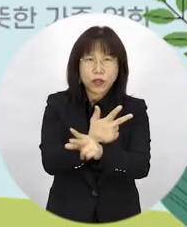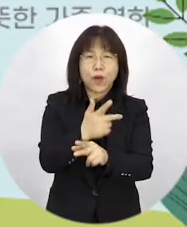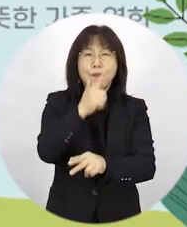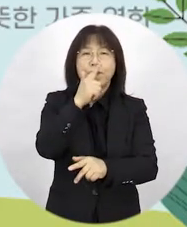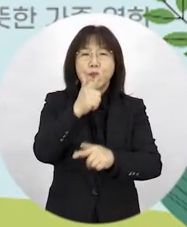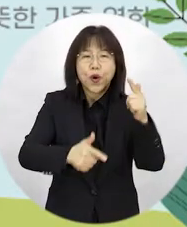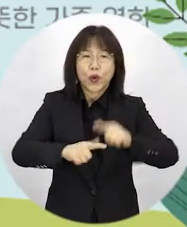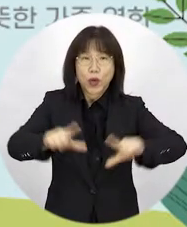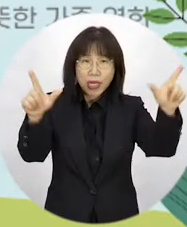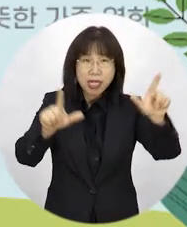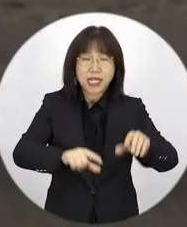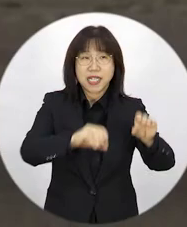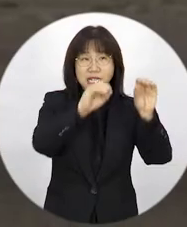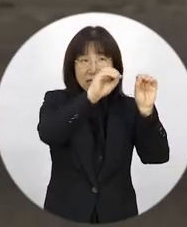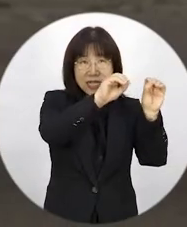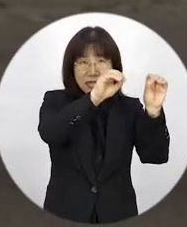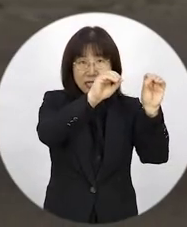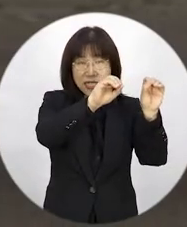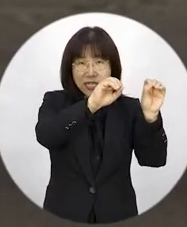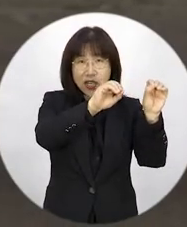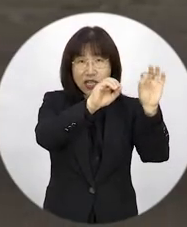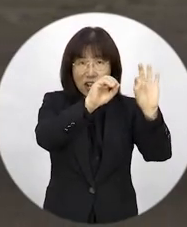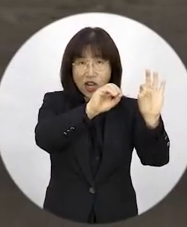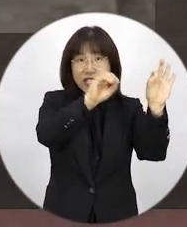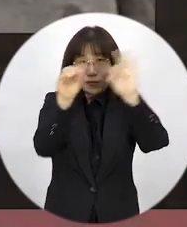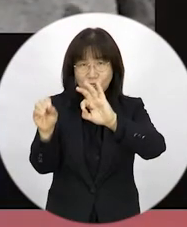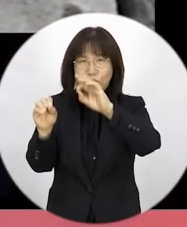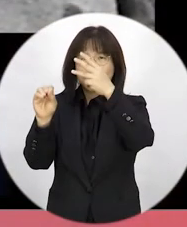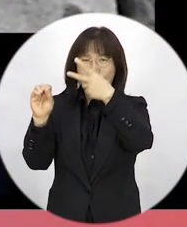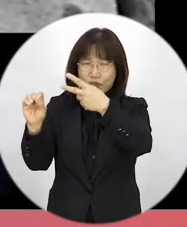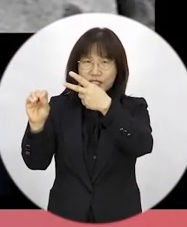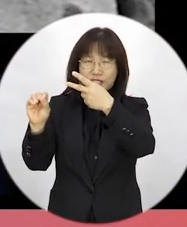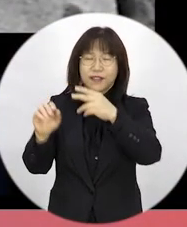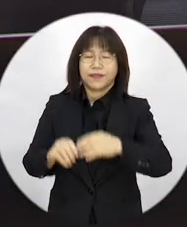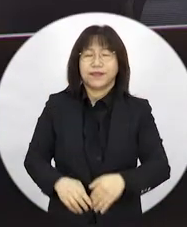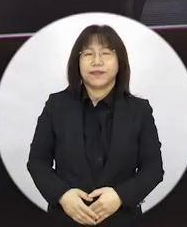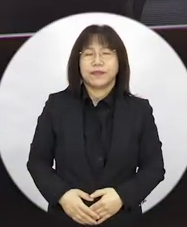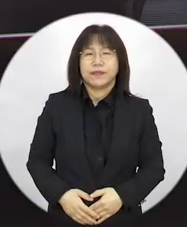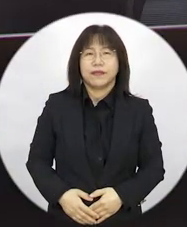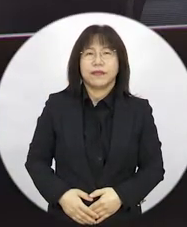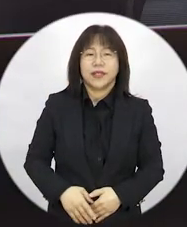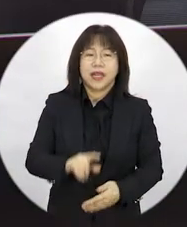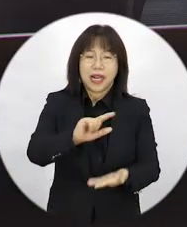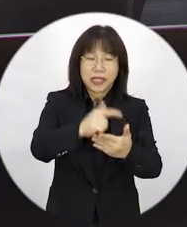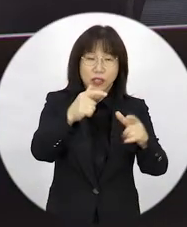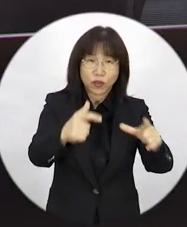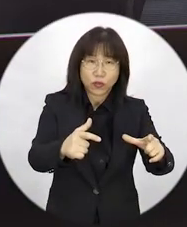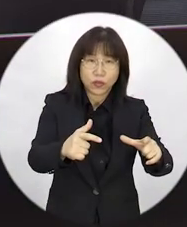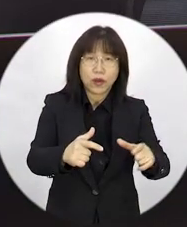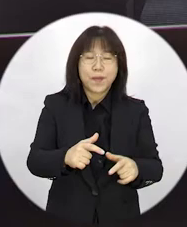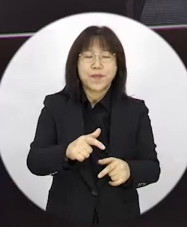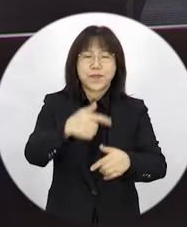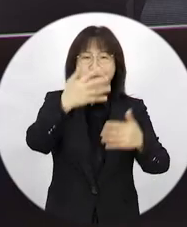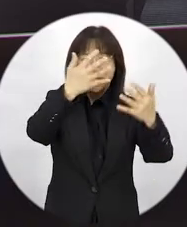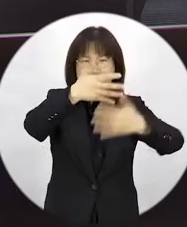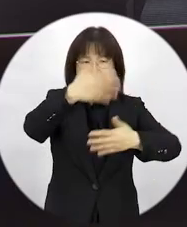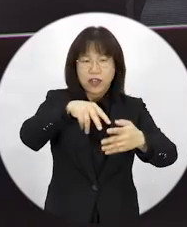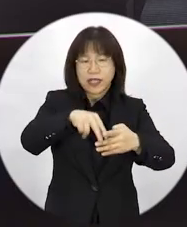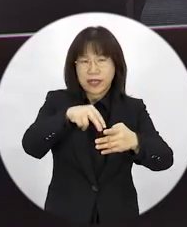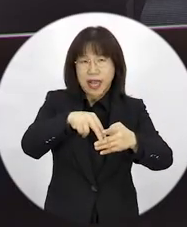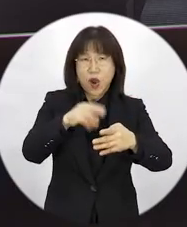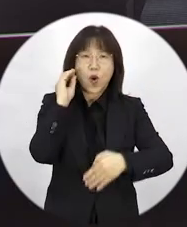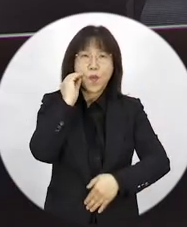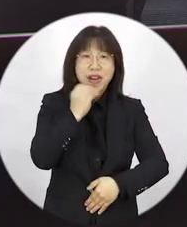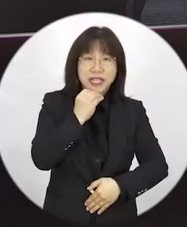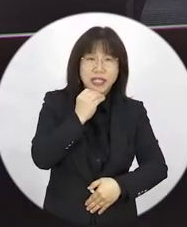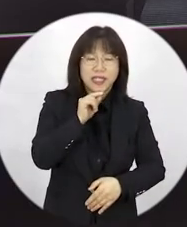목요일 오전 10시부터 2시간 동안 줌 어플을 통해 진행됩니다. 수강 신청은 강서구 영상미디어센터